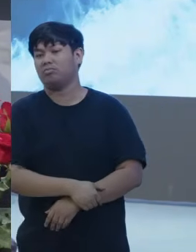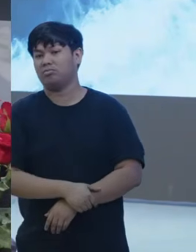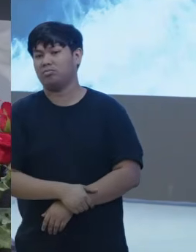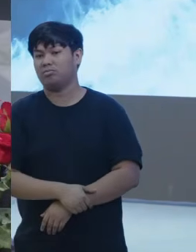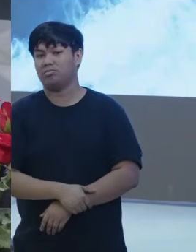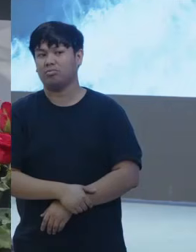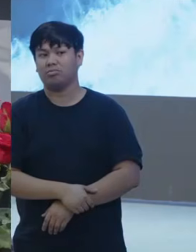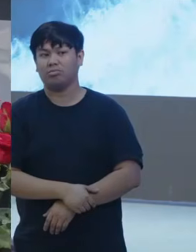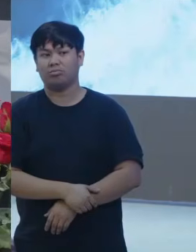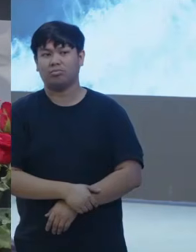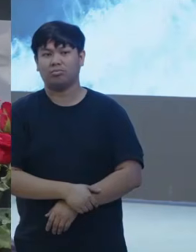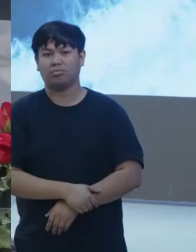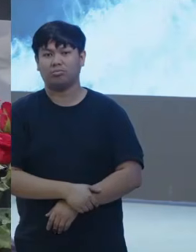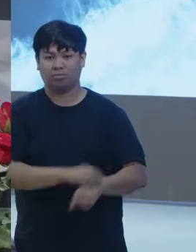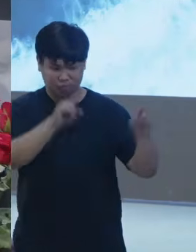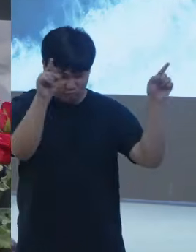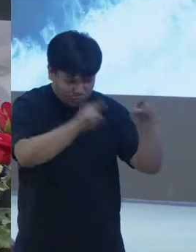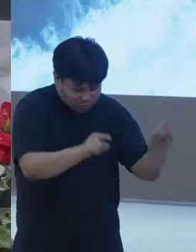patayin kaya kita.